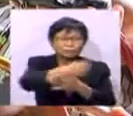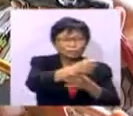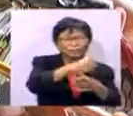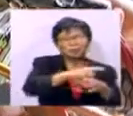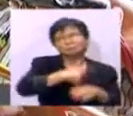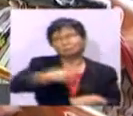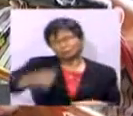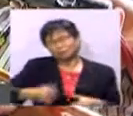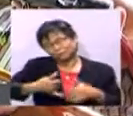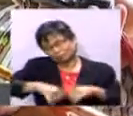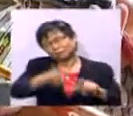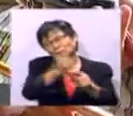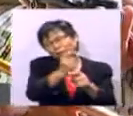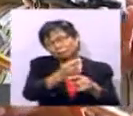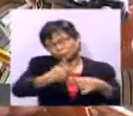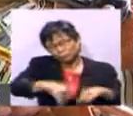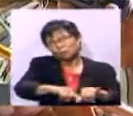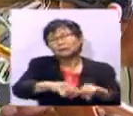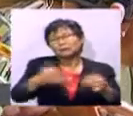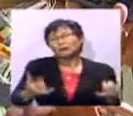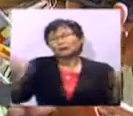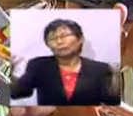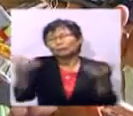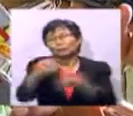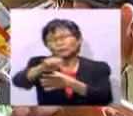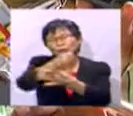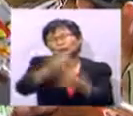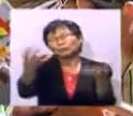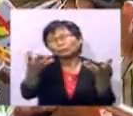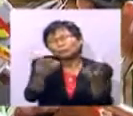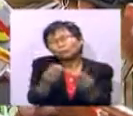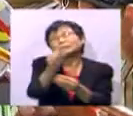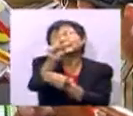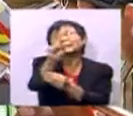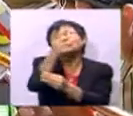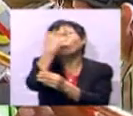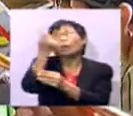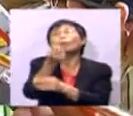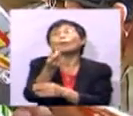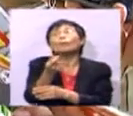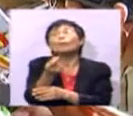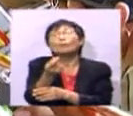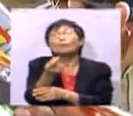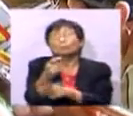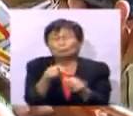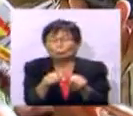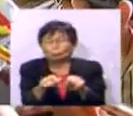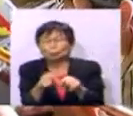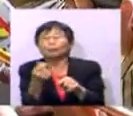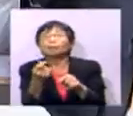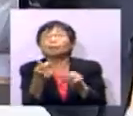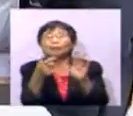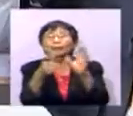Tapi memang sekarang ni ada kurang sikit lah kita punya share tu sebab harga yang very competitive.